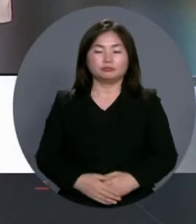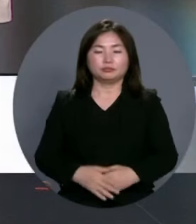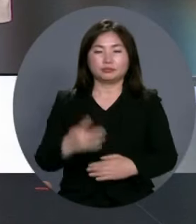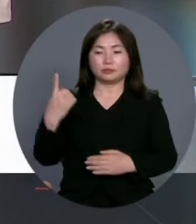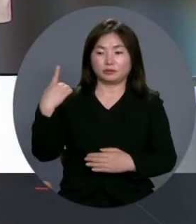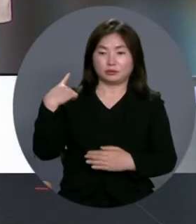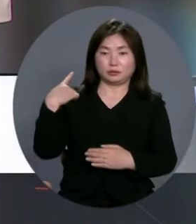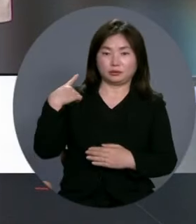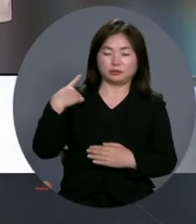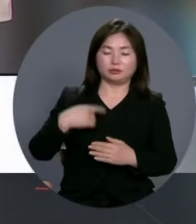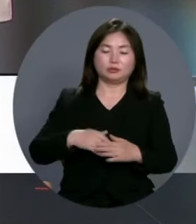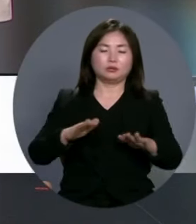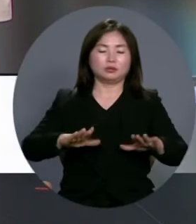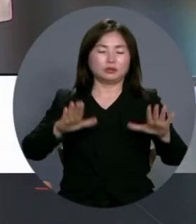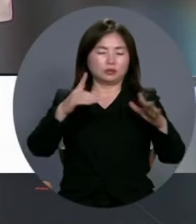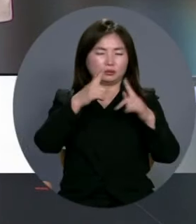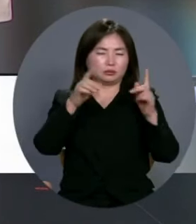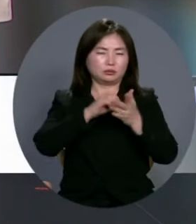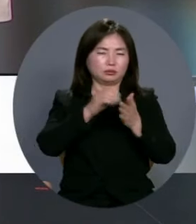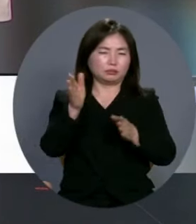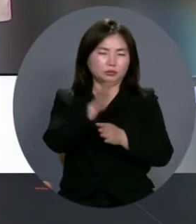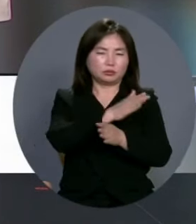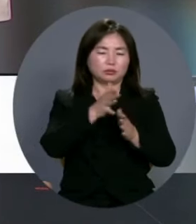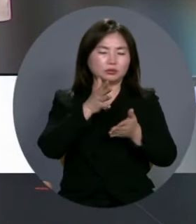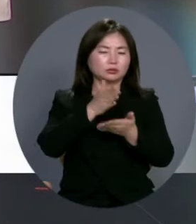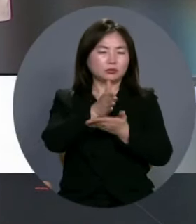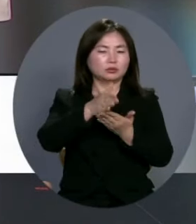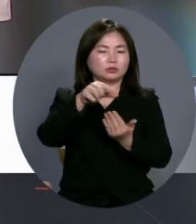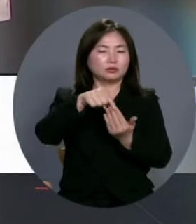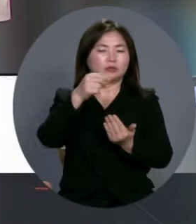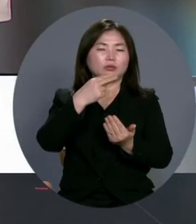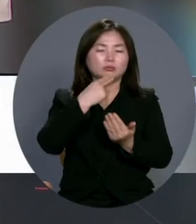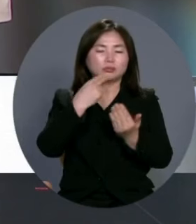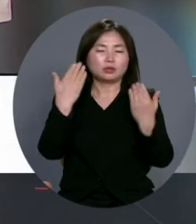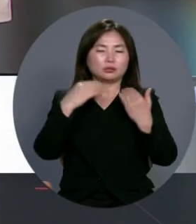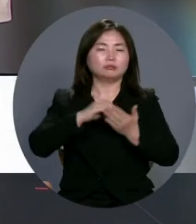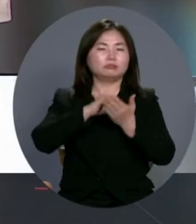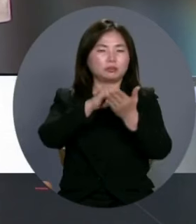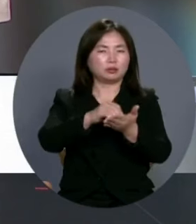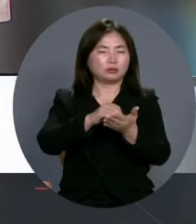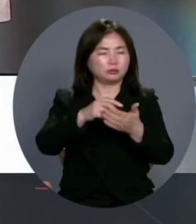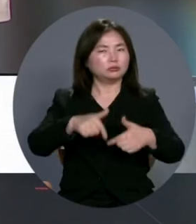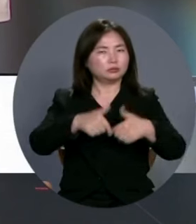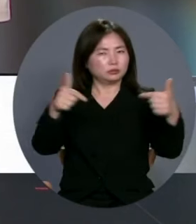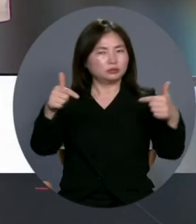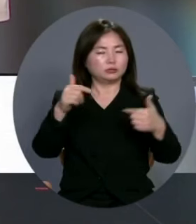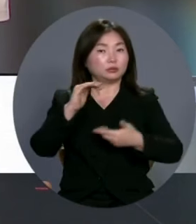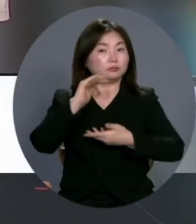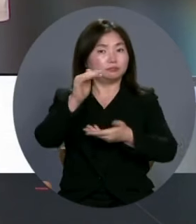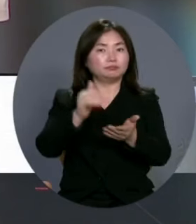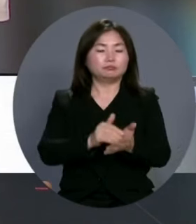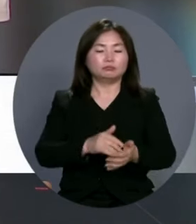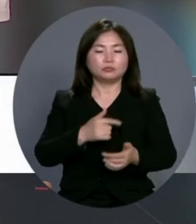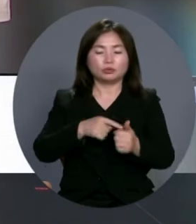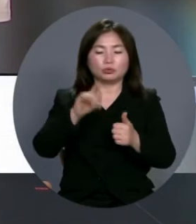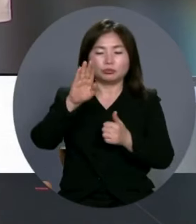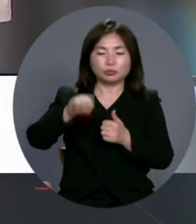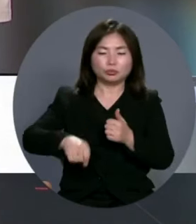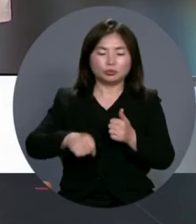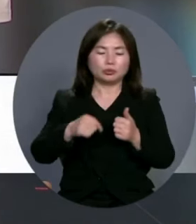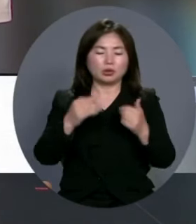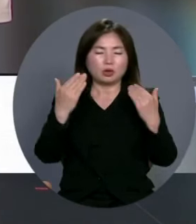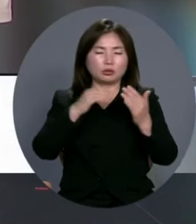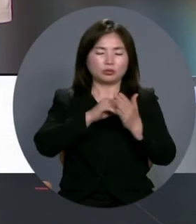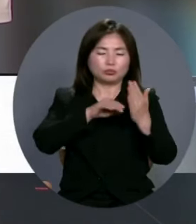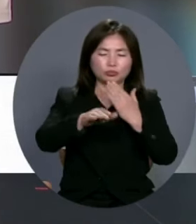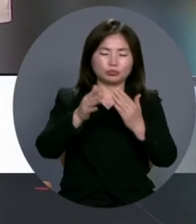어제 이 시간을 통해 올해 대입부터 무전공 입학제가 대폭 늘어날 것이라는 소식 전해드렸습니다. 교육부가 무전공 확대를